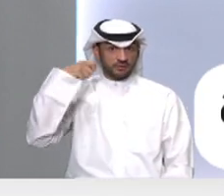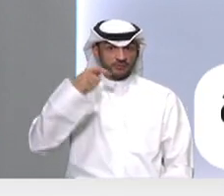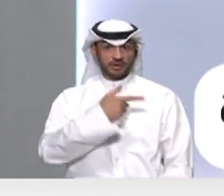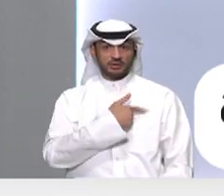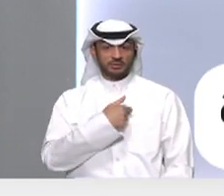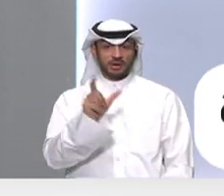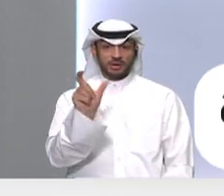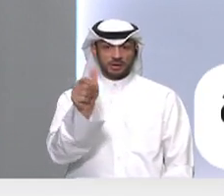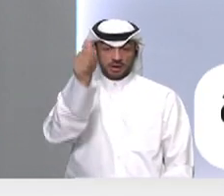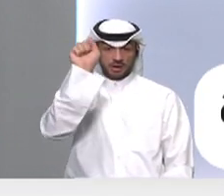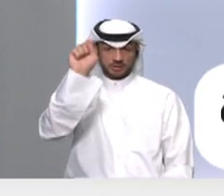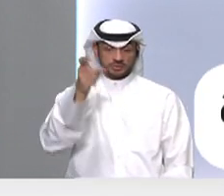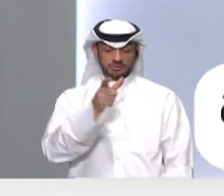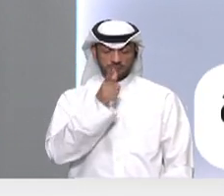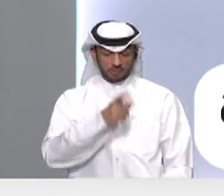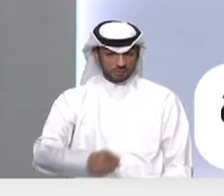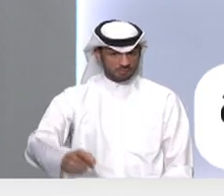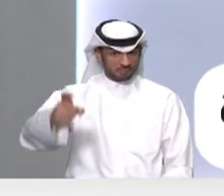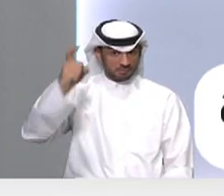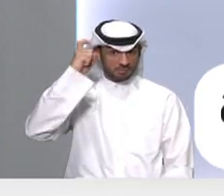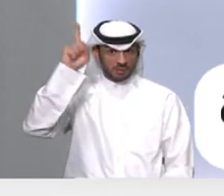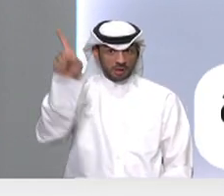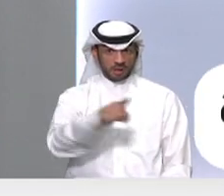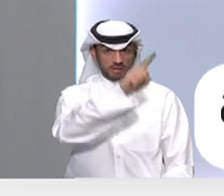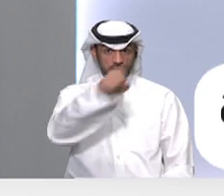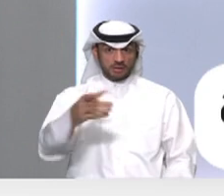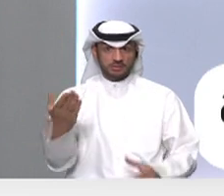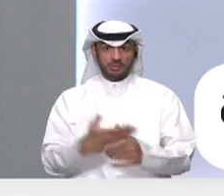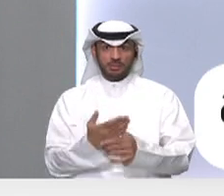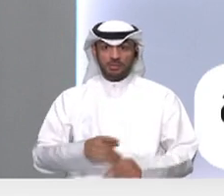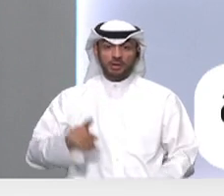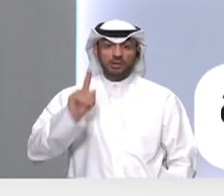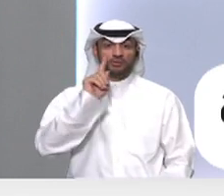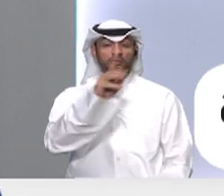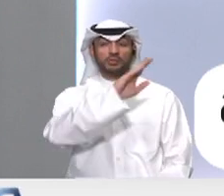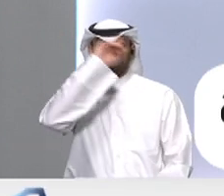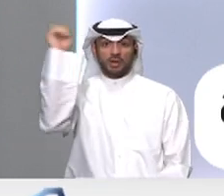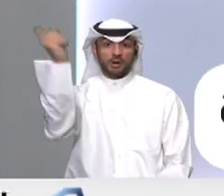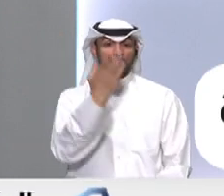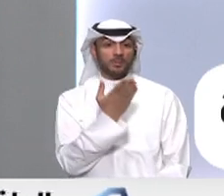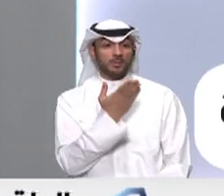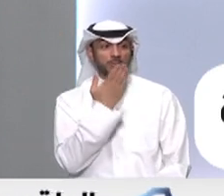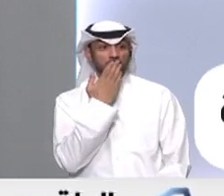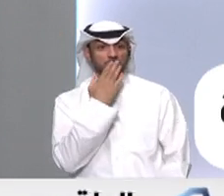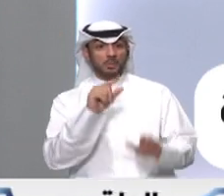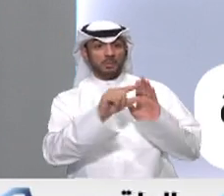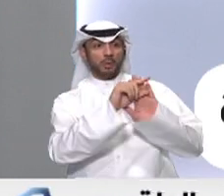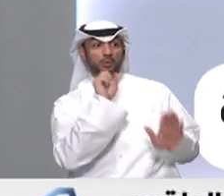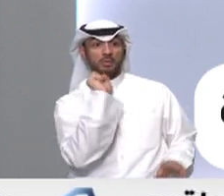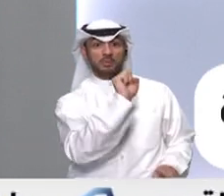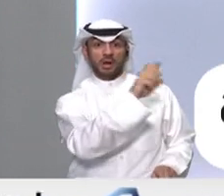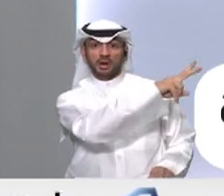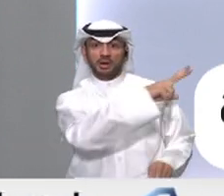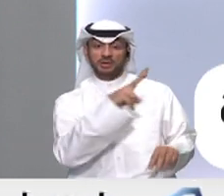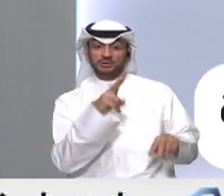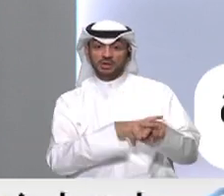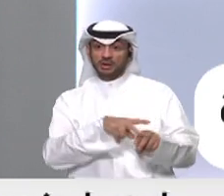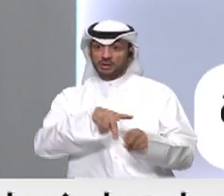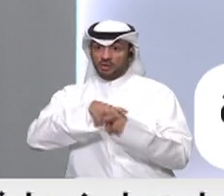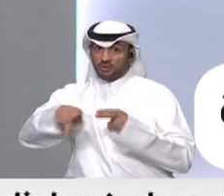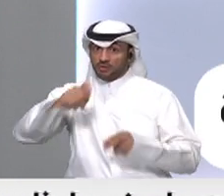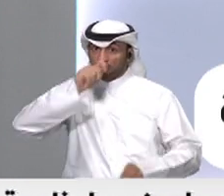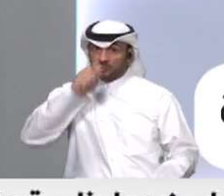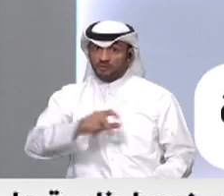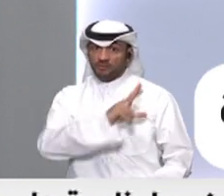استنكر اليوم الصمت الدولي ااء الجرائم التي يرتكبها الاحتلال الاسرائيلي ضد الشعب الفلسطيني محذرا من ان هذا